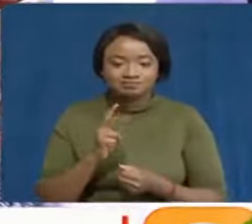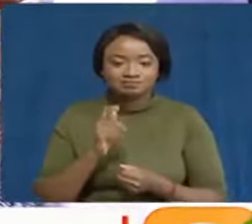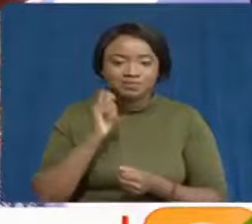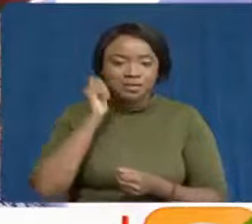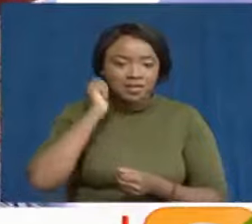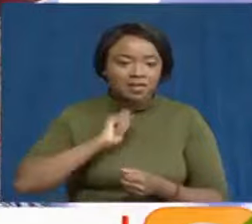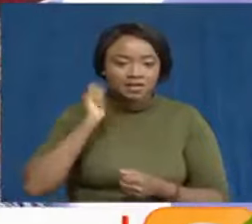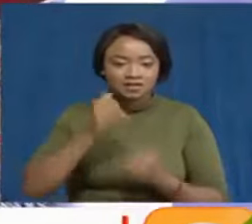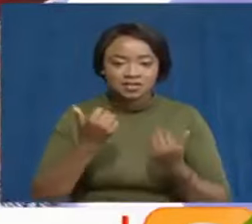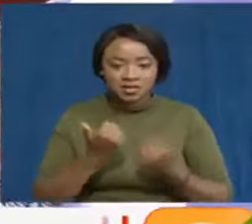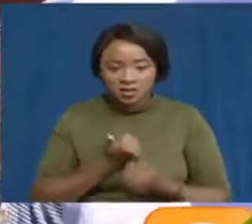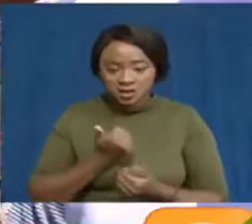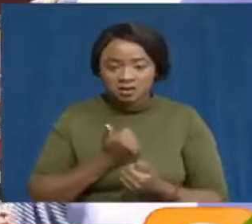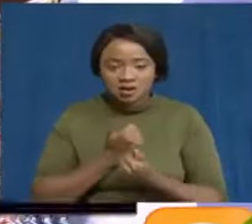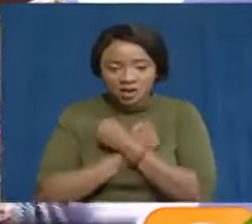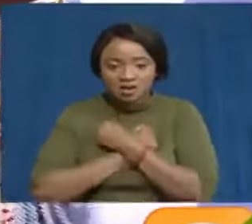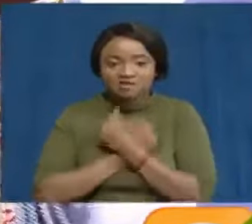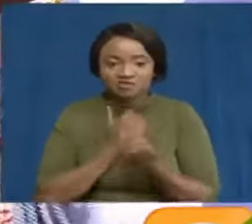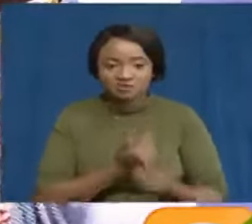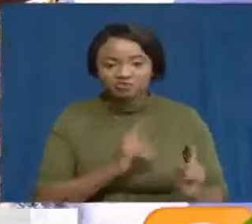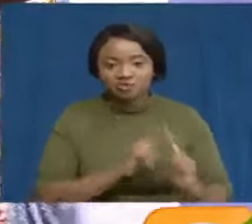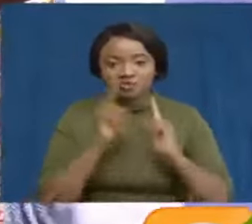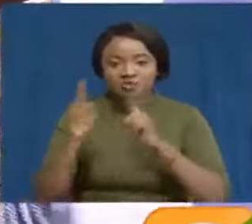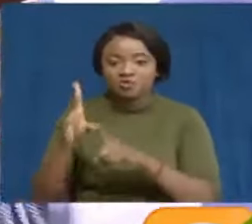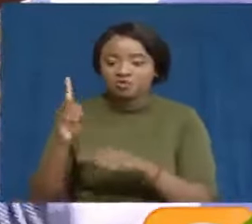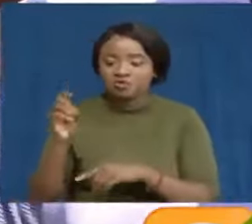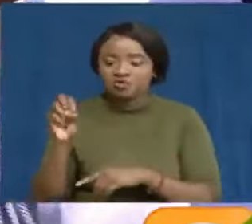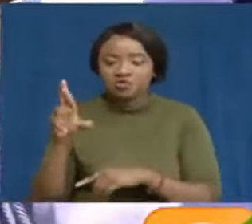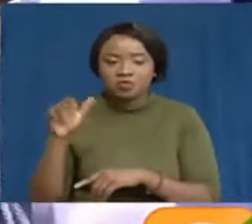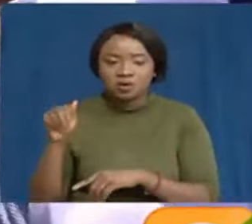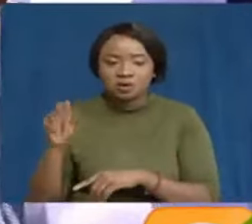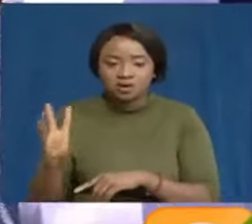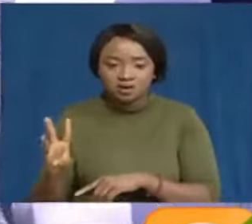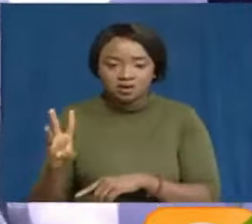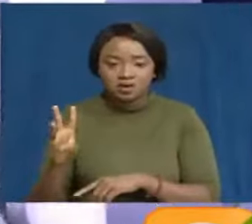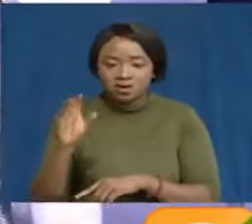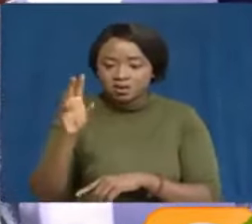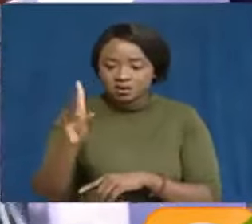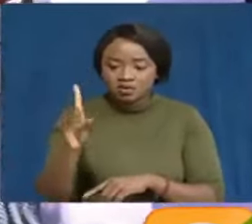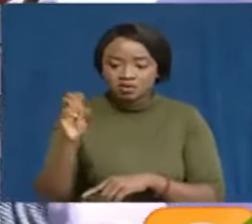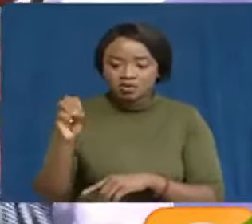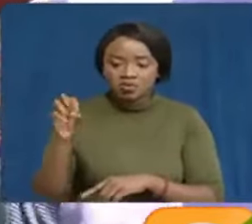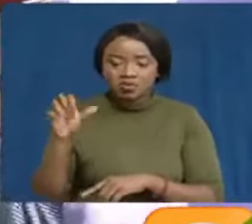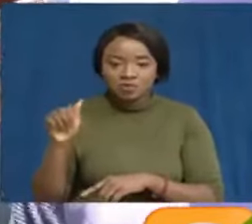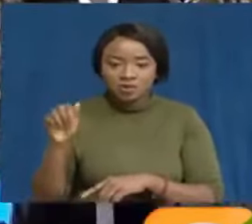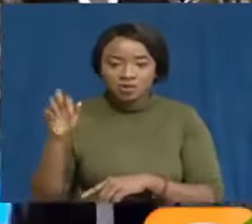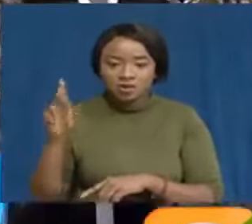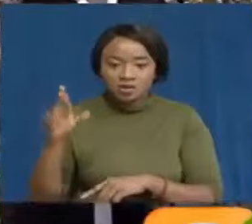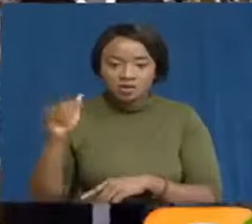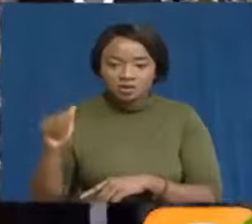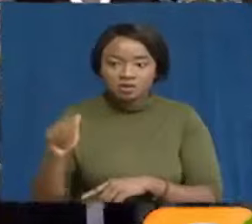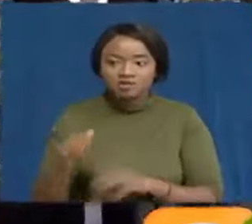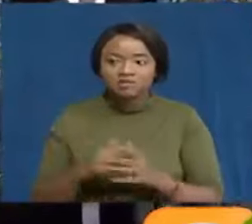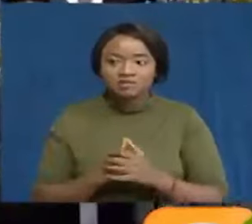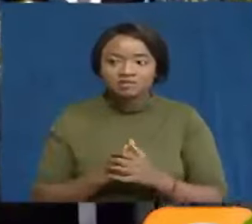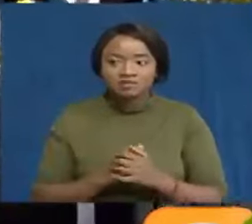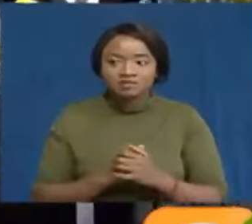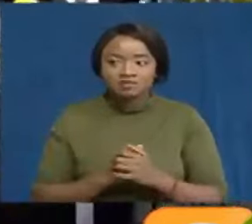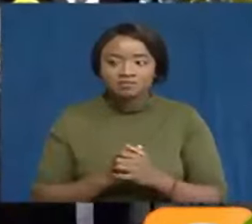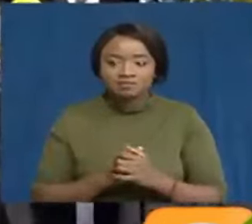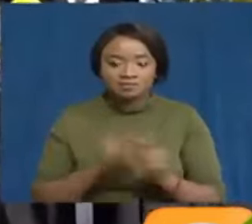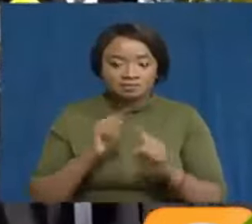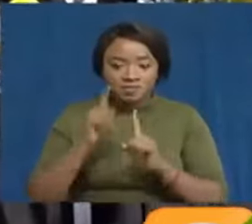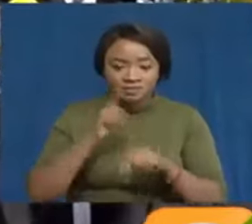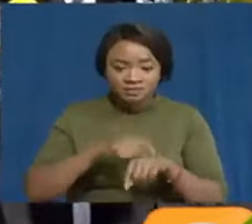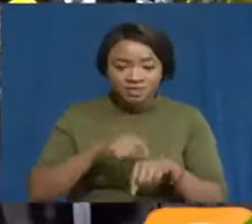hiyo. Dohara mzuri ni kukimbia. So Cheptilet yetu ya December itakuwa kukimbia hapa. The moment you have education and you